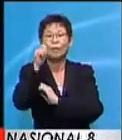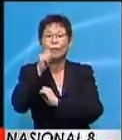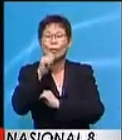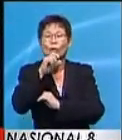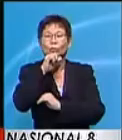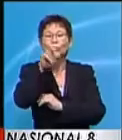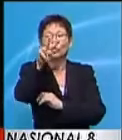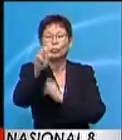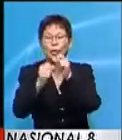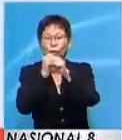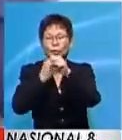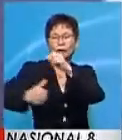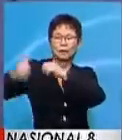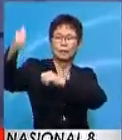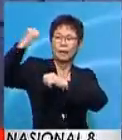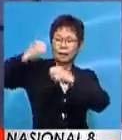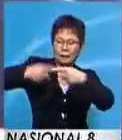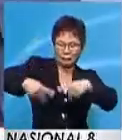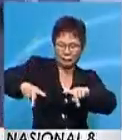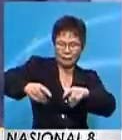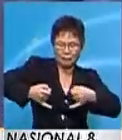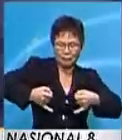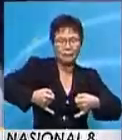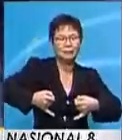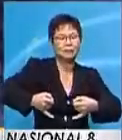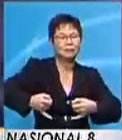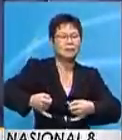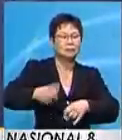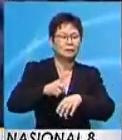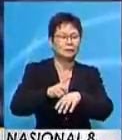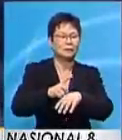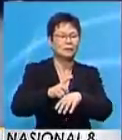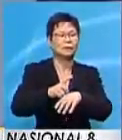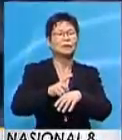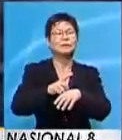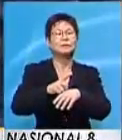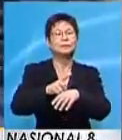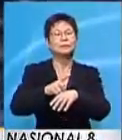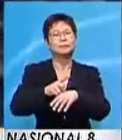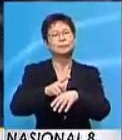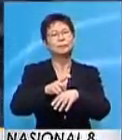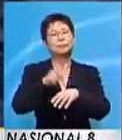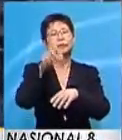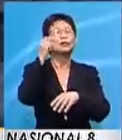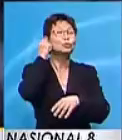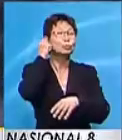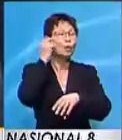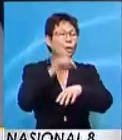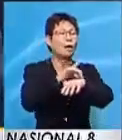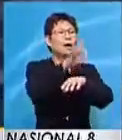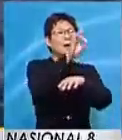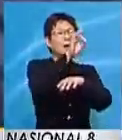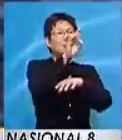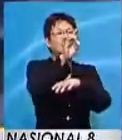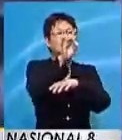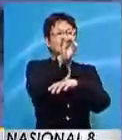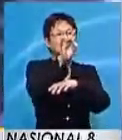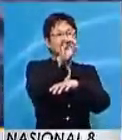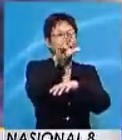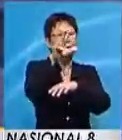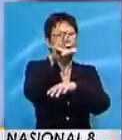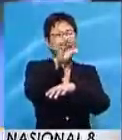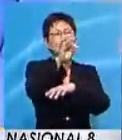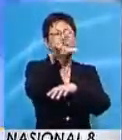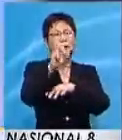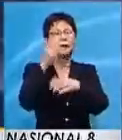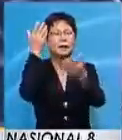22 tahun, di belakang sebuah kedai di Jalan Mustari, U5 AM, Subang, antara 8.30 malam hingga 10.30